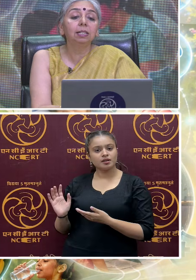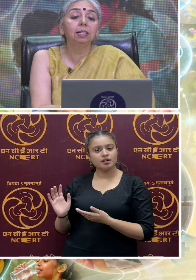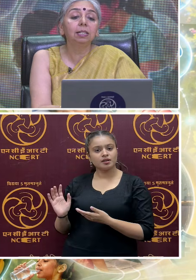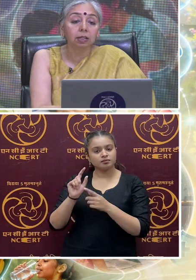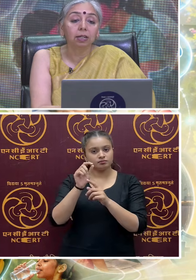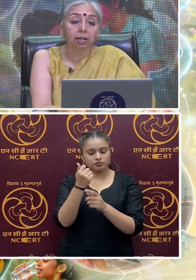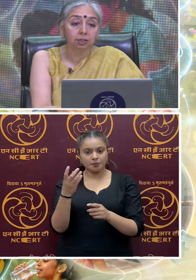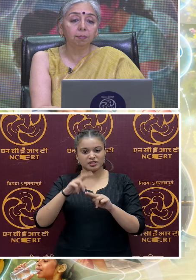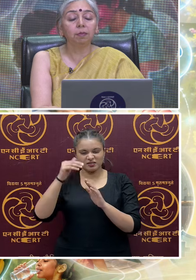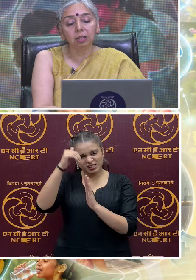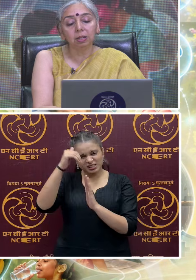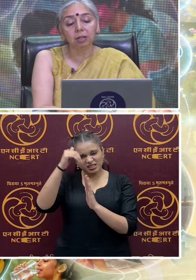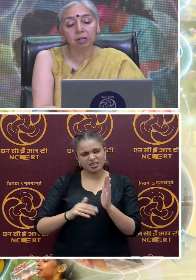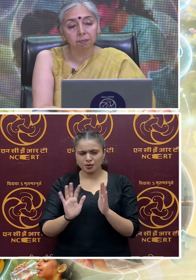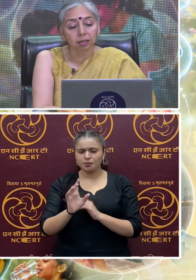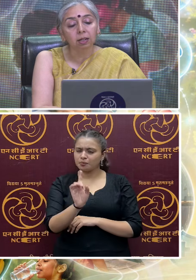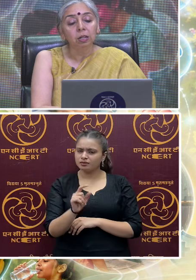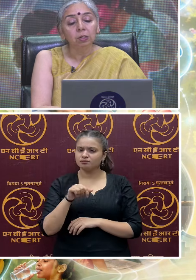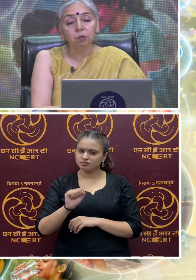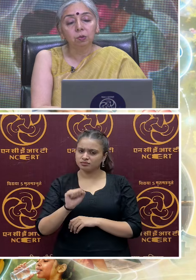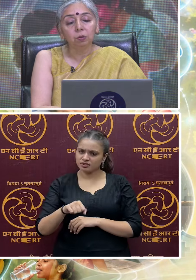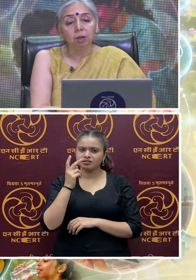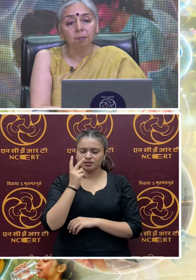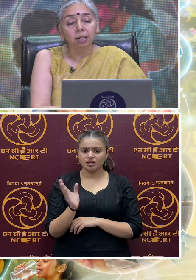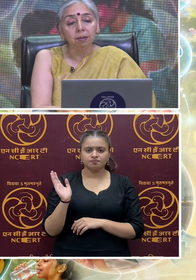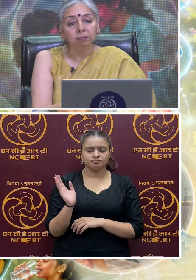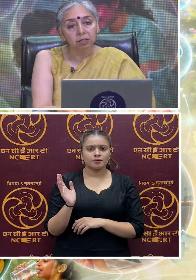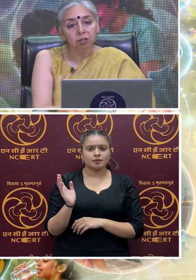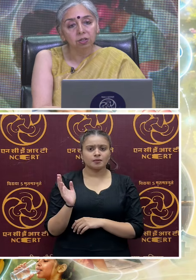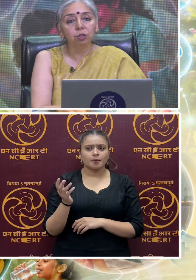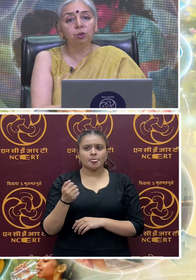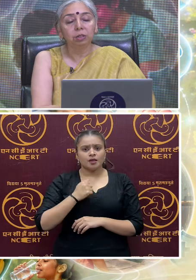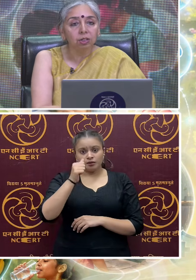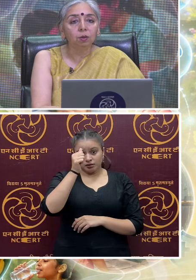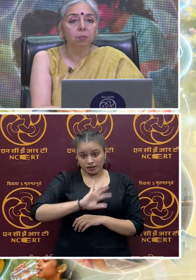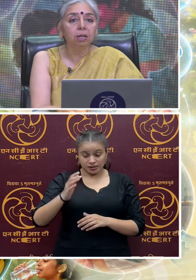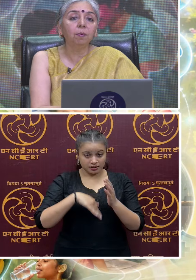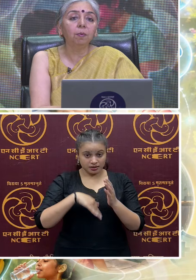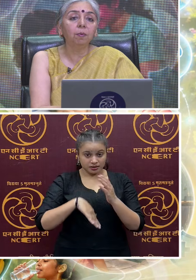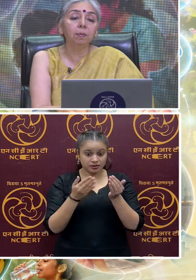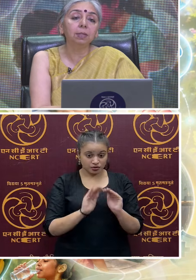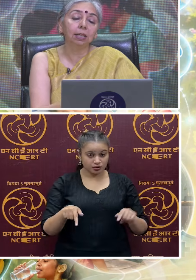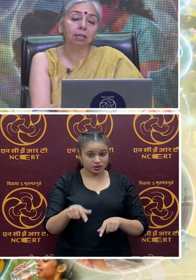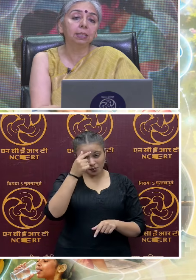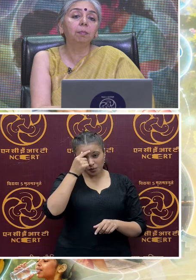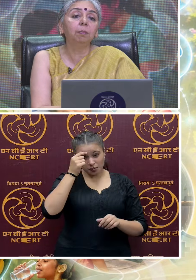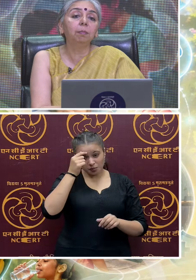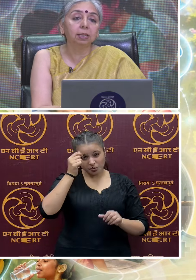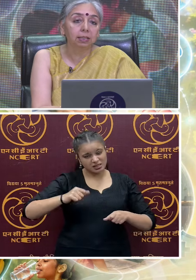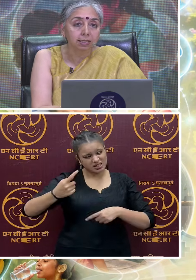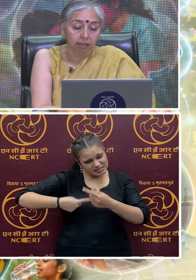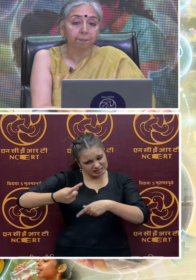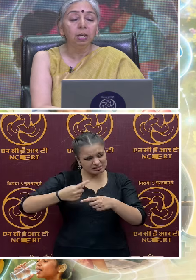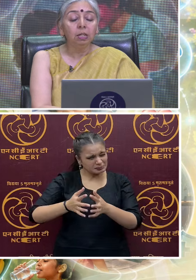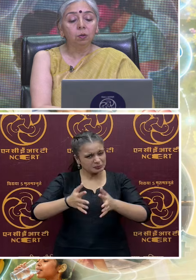इनके डिटेल्स में अगर ना जाएं, बट फिर भी अगर हम देखें सो हमारे देश के जो बच्चे हैं उनमें ये प्रॉब्लम्स लगातार